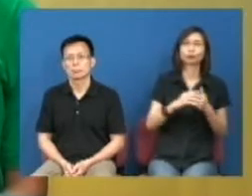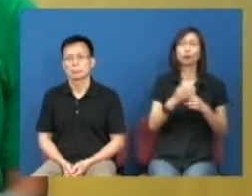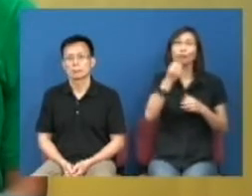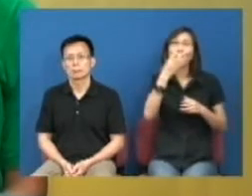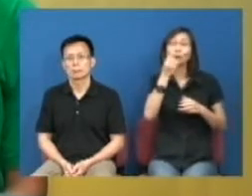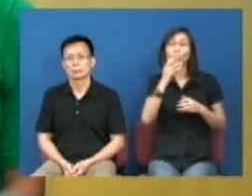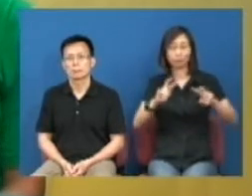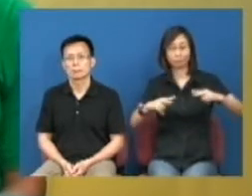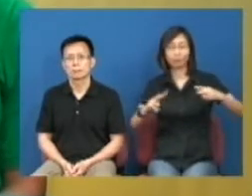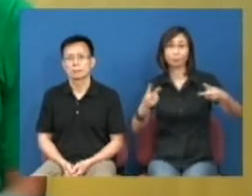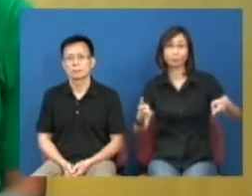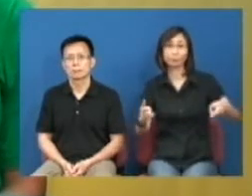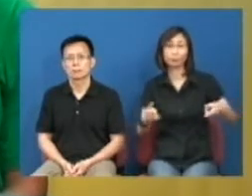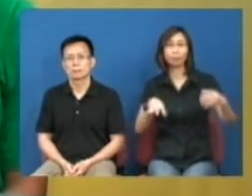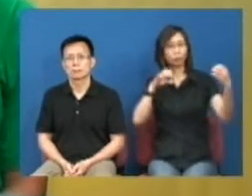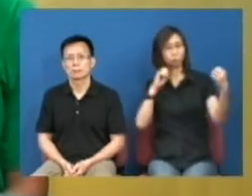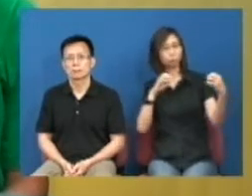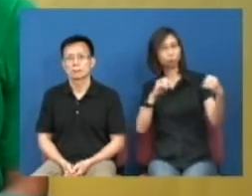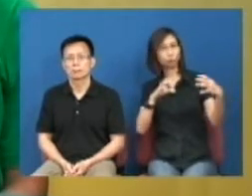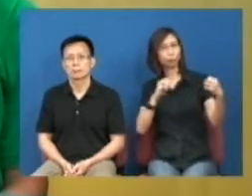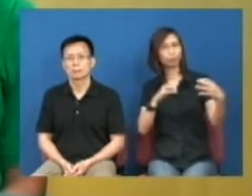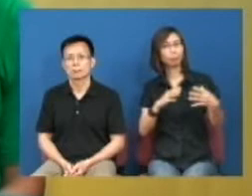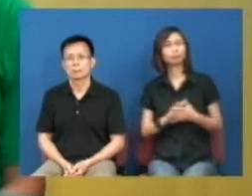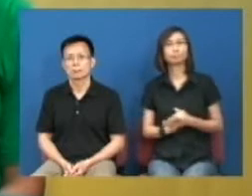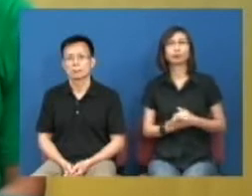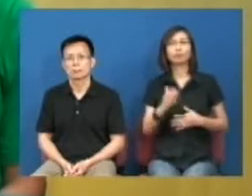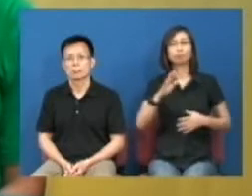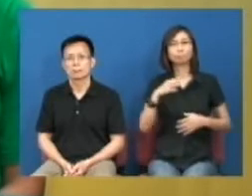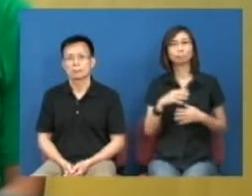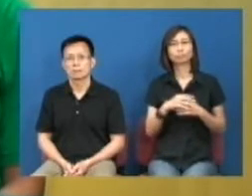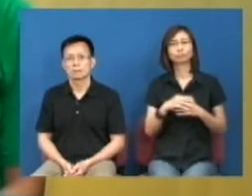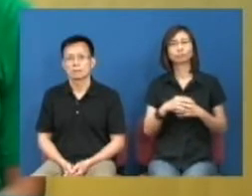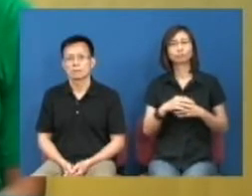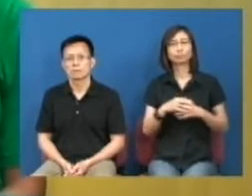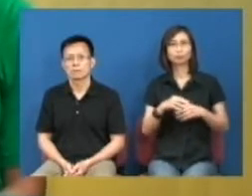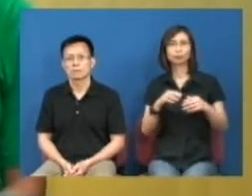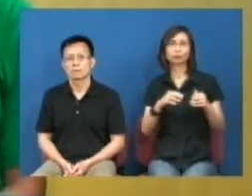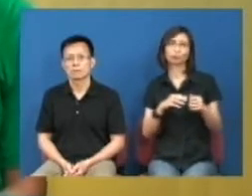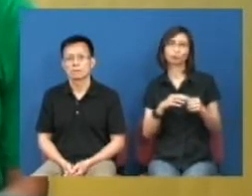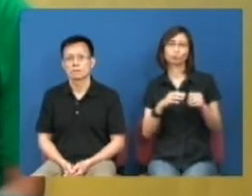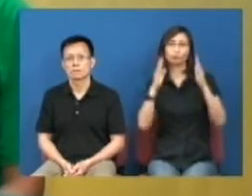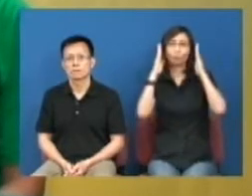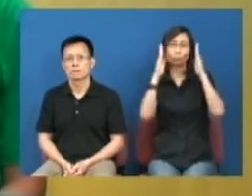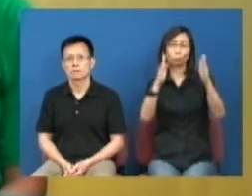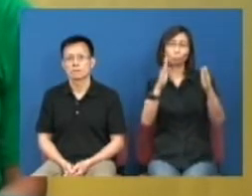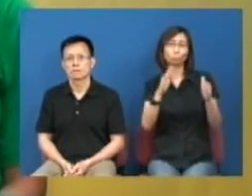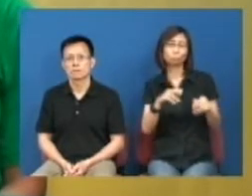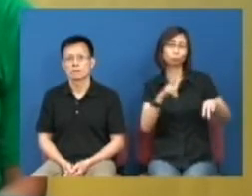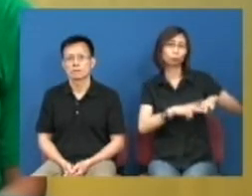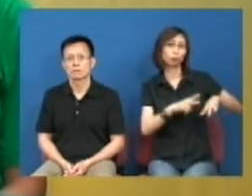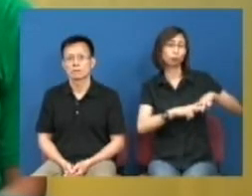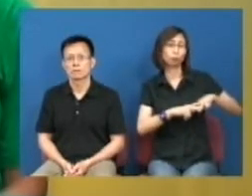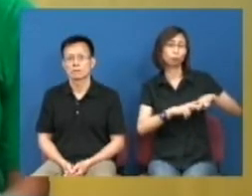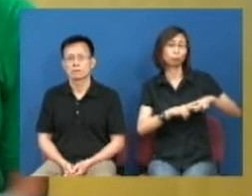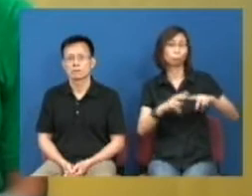發展或者嗰個討論啊，而唔再係淨係用關顧翻國內民主運動作為一個即係幌子啊，去到